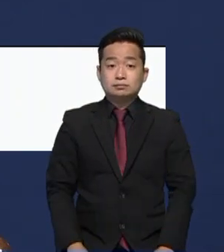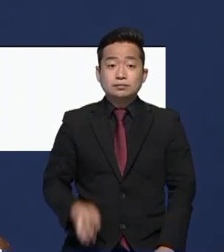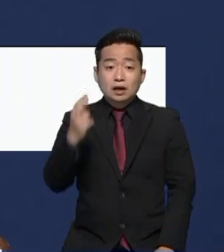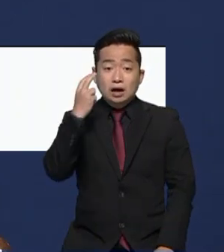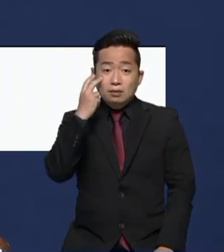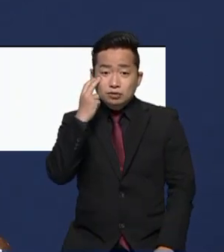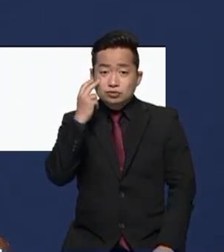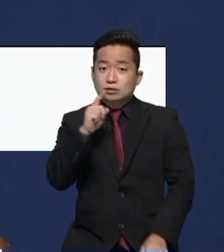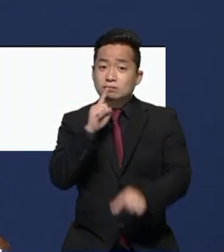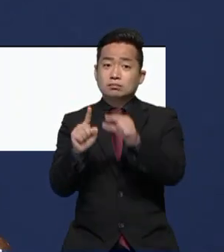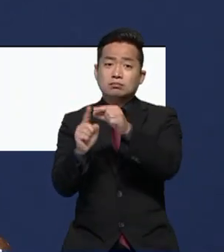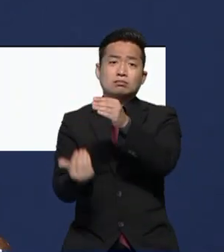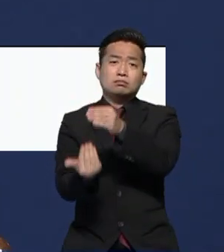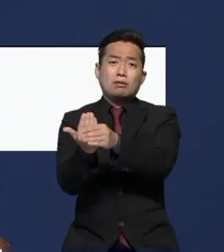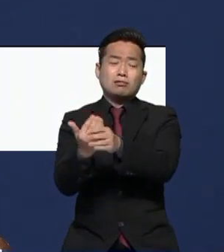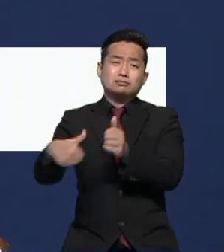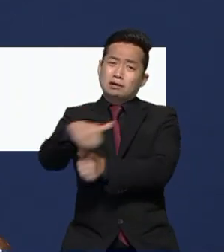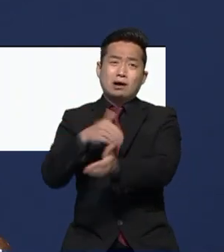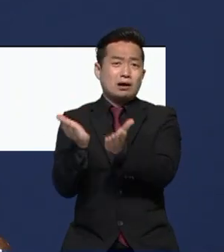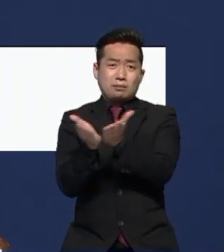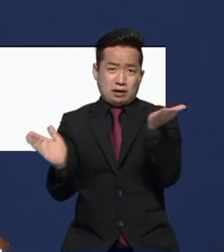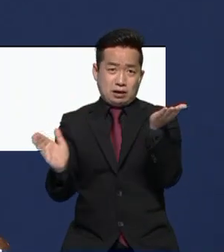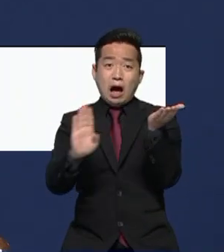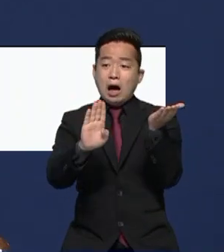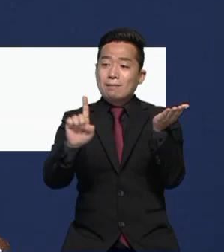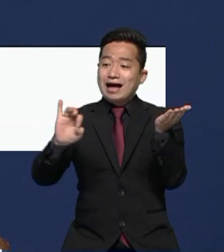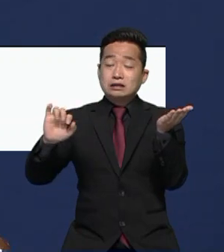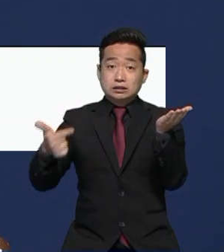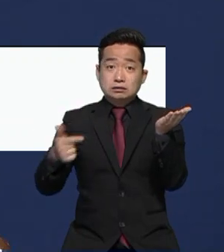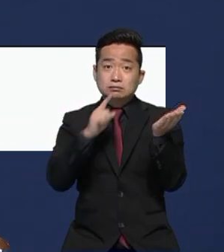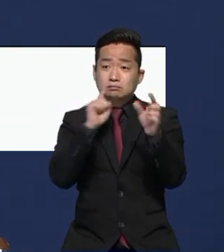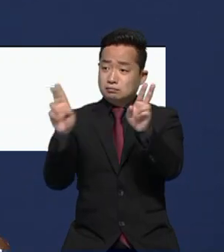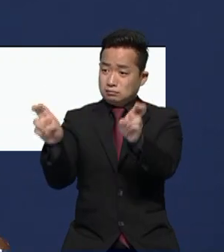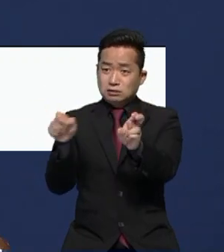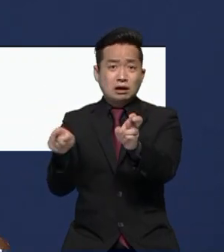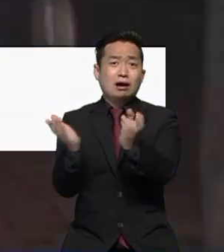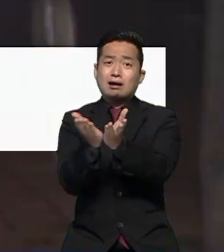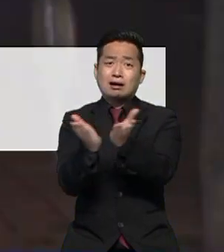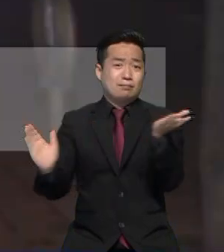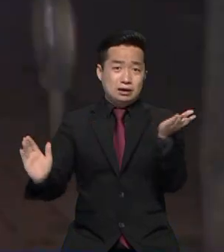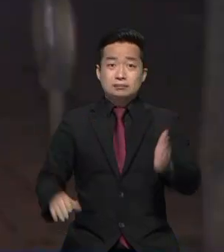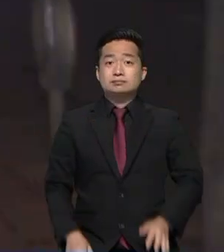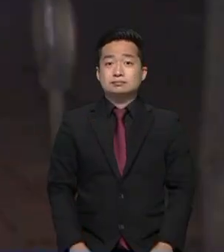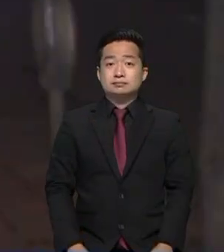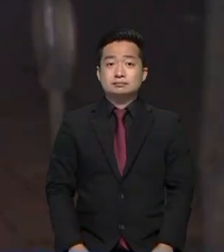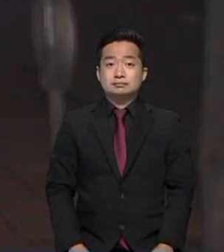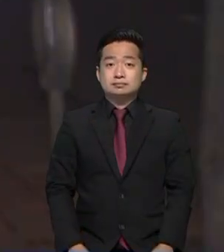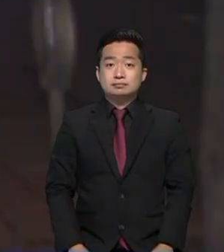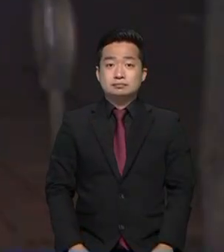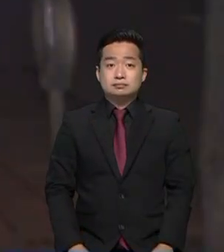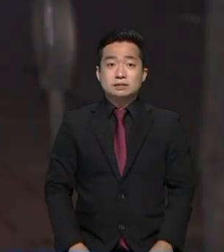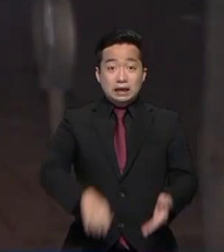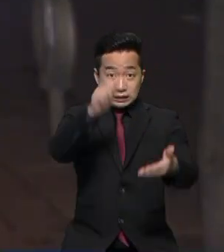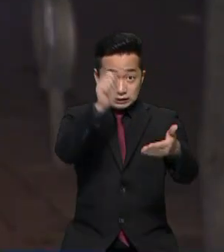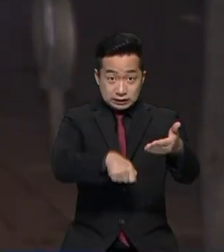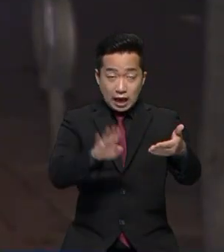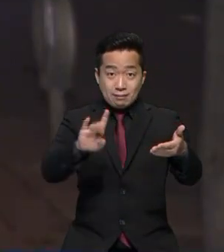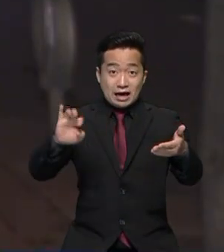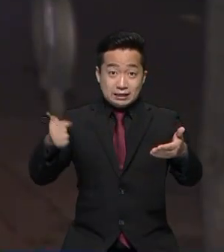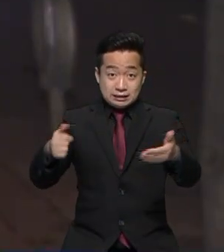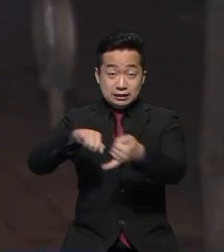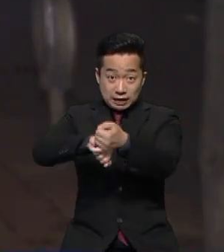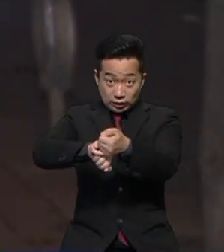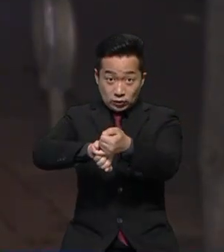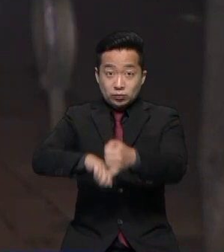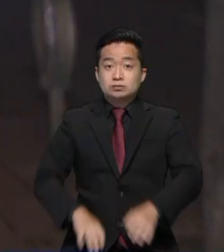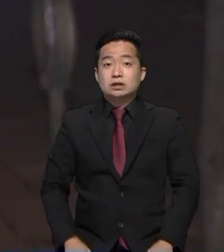얘기가 나올 리가 없고 바이든이라는 말을 할 이유는 더더욱 없습니다. 승인 대상은 바이든 대통령이 약속한 글로벌